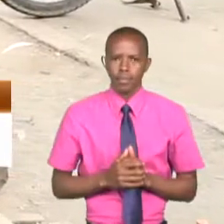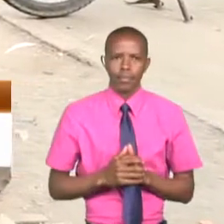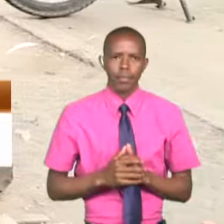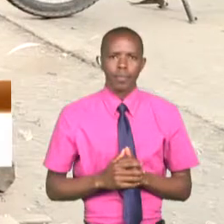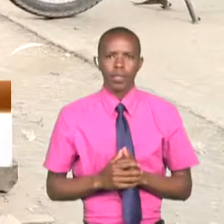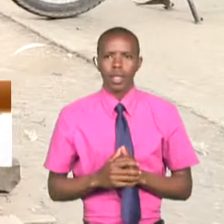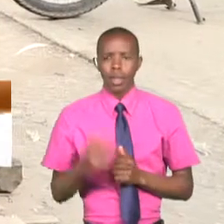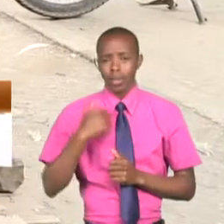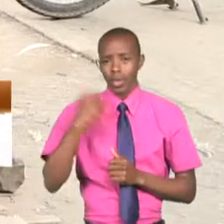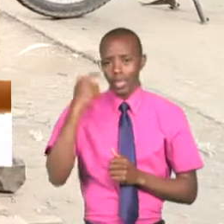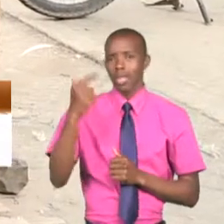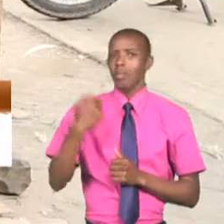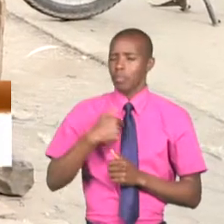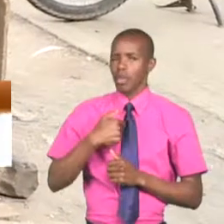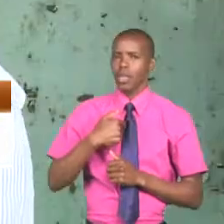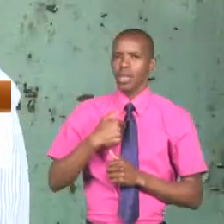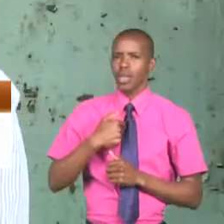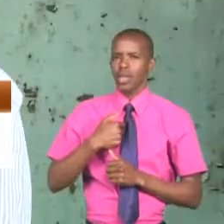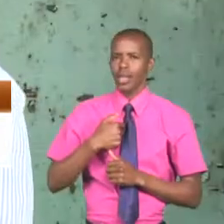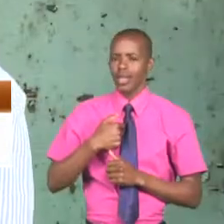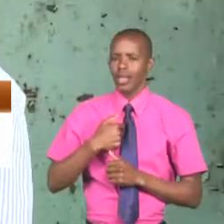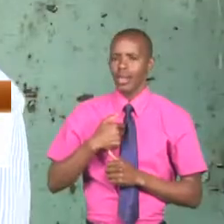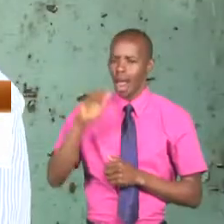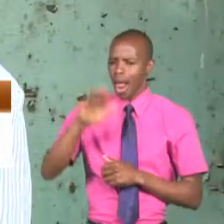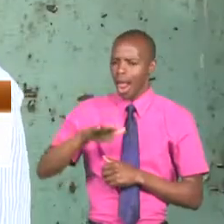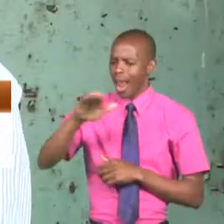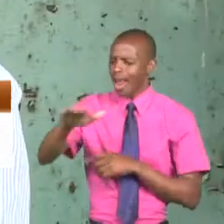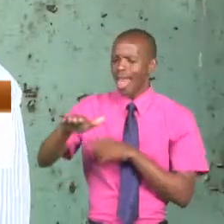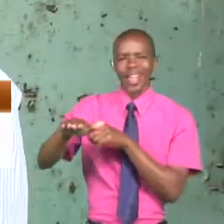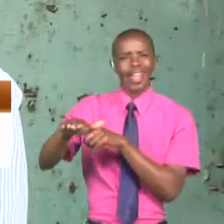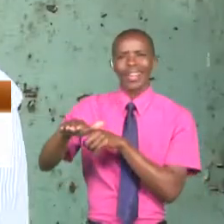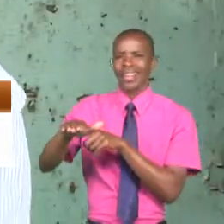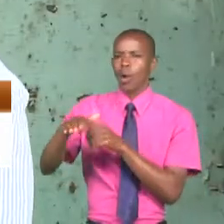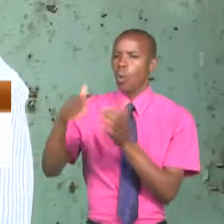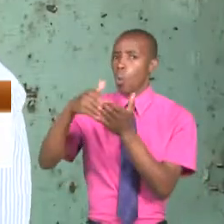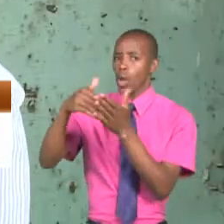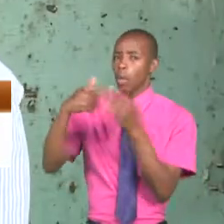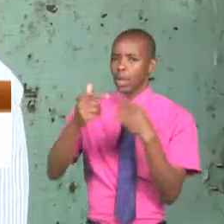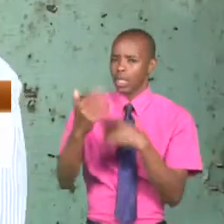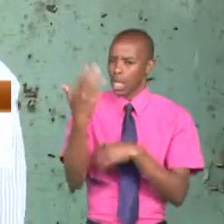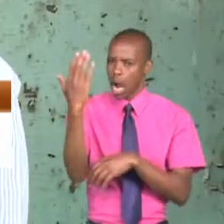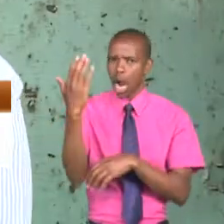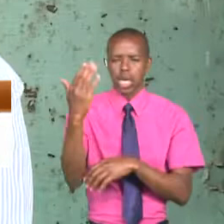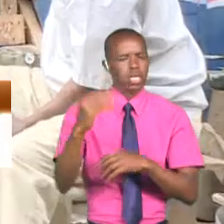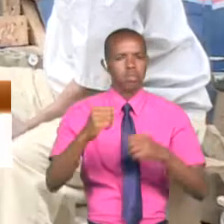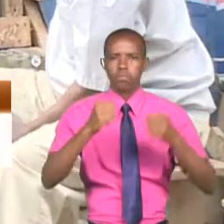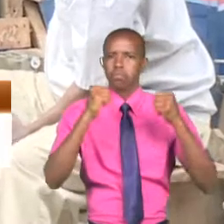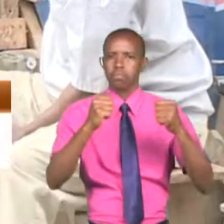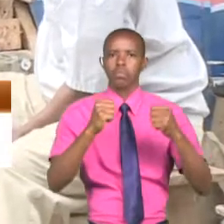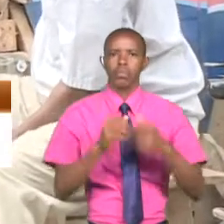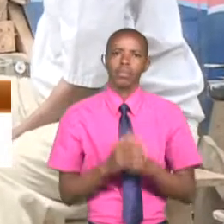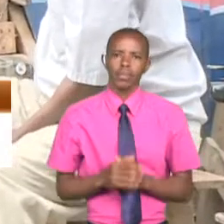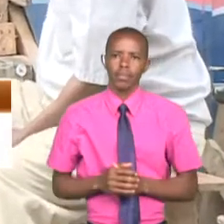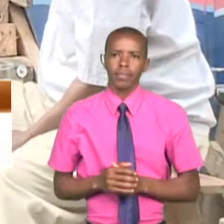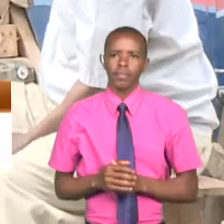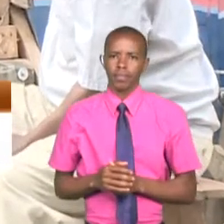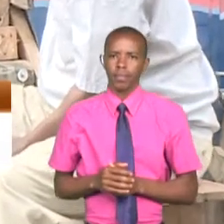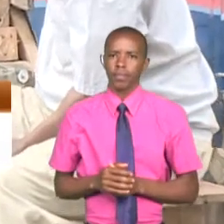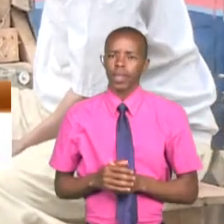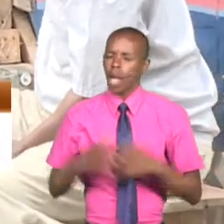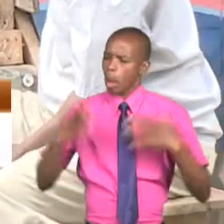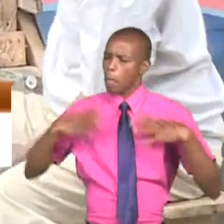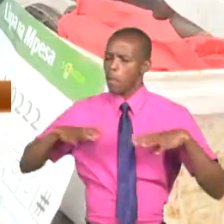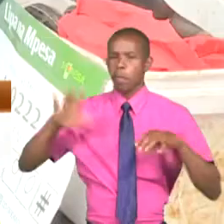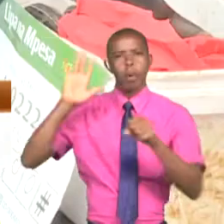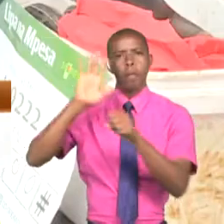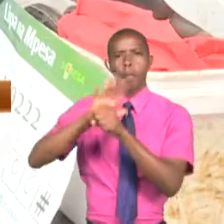yenyewe mikono iko na uwezo, ni miguu yenyewe huenda ikawa iko chini, lakini mikono iko na uwezo. Watu wengi